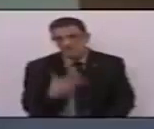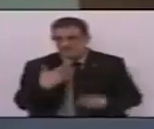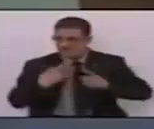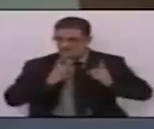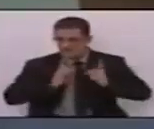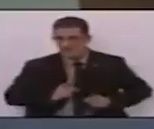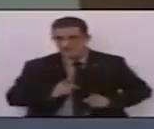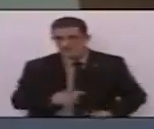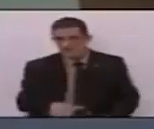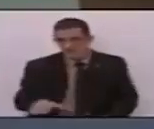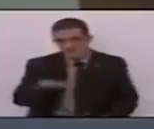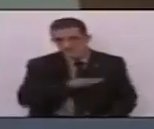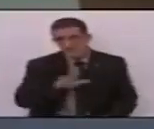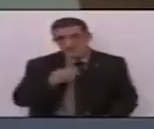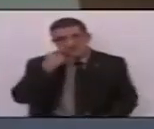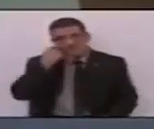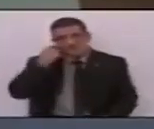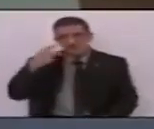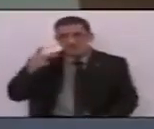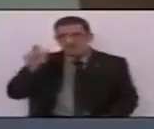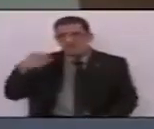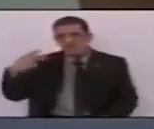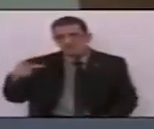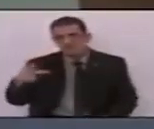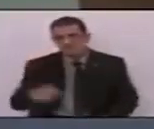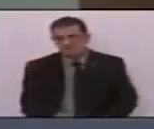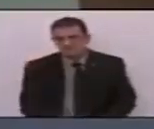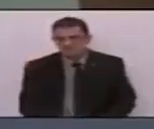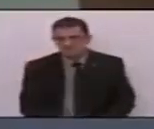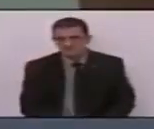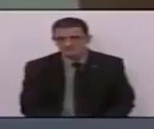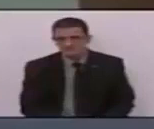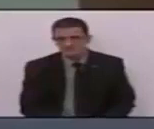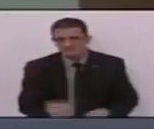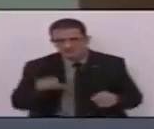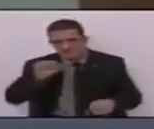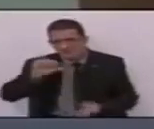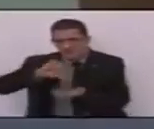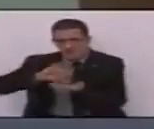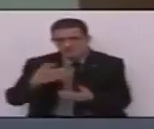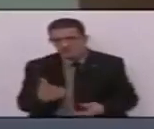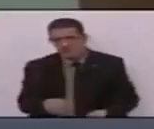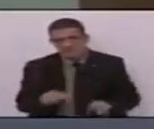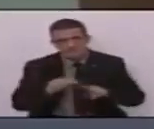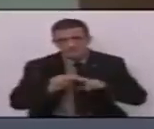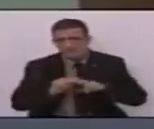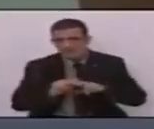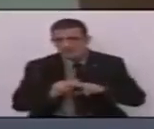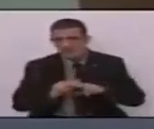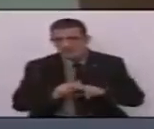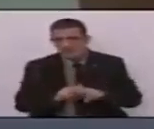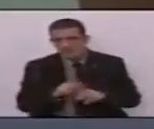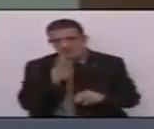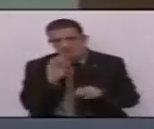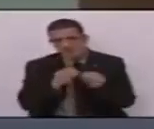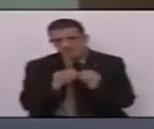كنواب ونتكلموا على اسم الشعب، هذا هو ما يخفاناش. انا تاع نقولوا مصانع في سطيف ولا ما كانش سيد الوزير، ما كانش حاجه